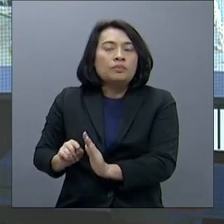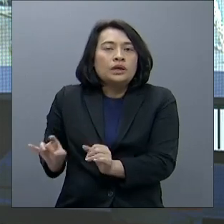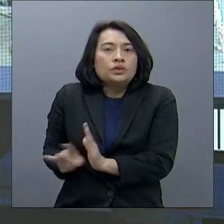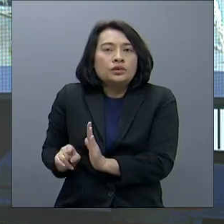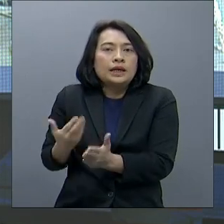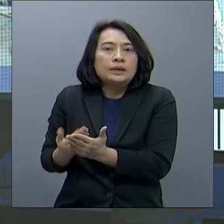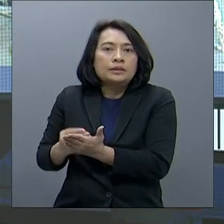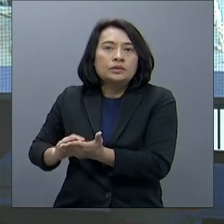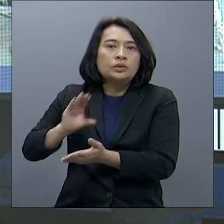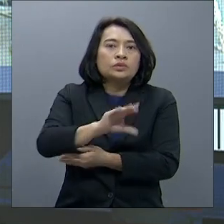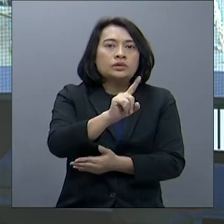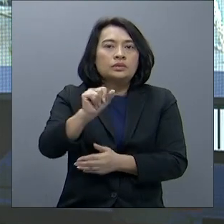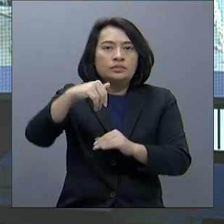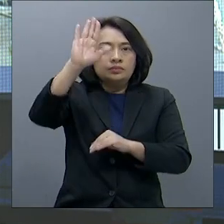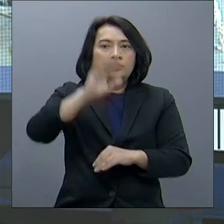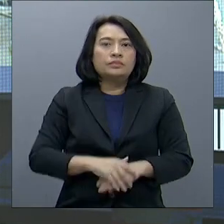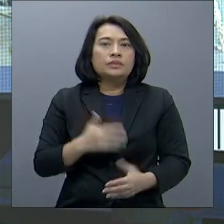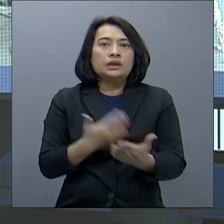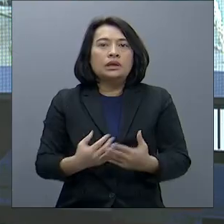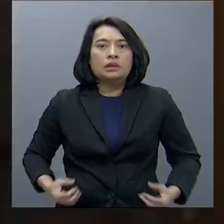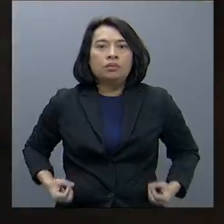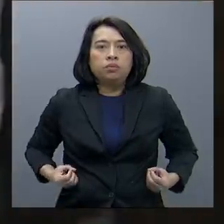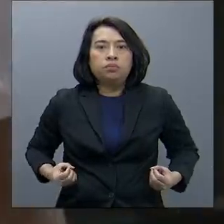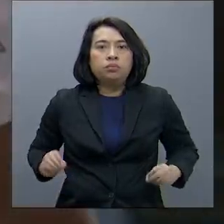งทุนแสนกว่าบาทปรากฏหมดตัวจริงๆค่ะ